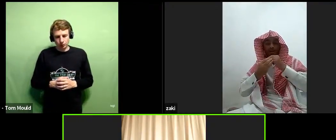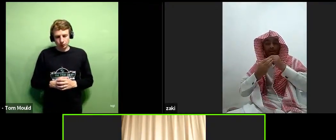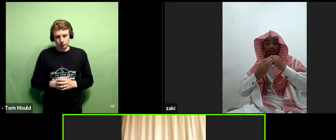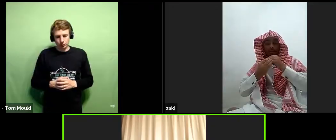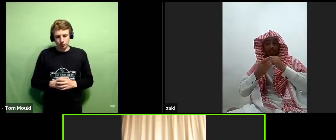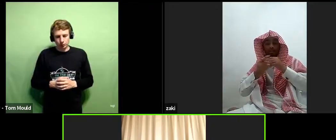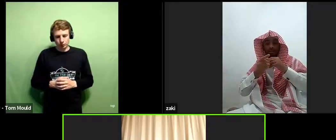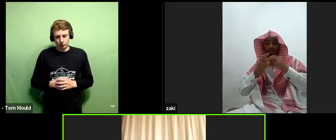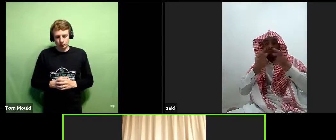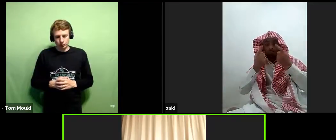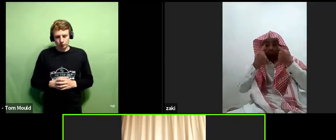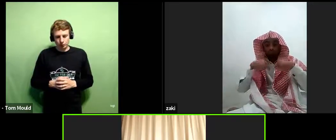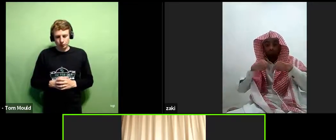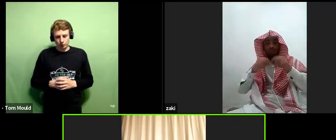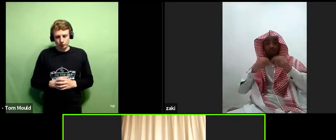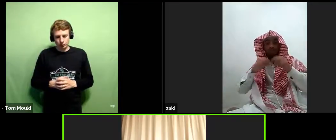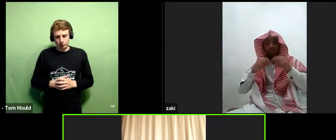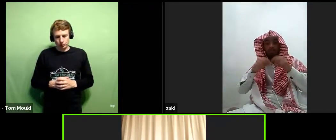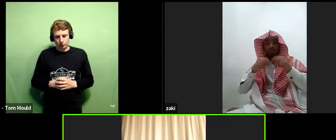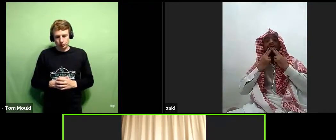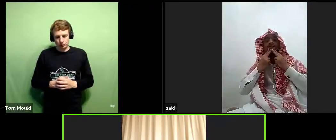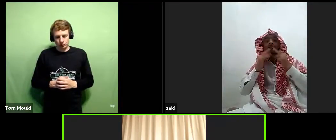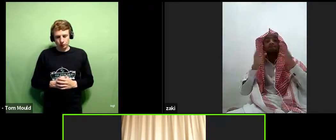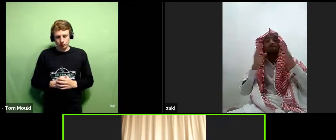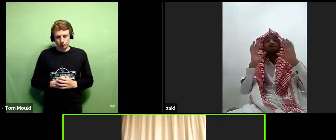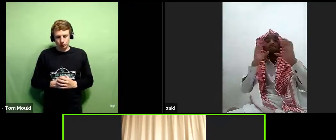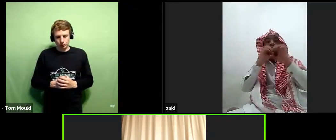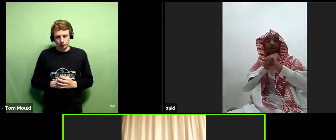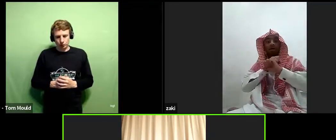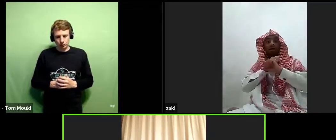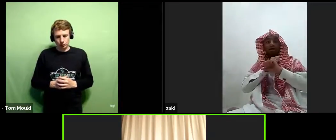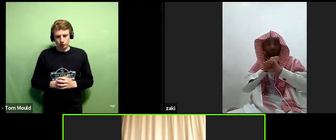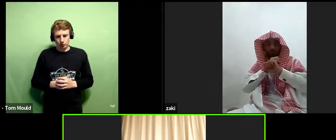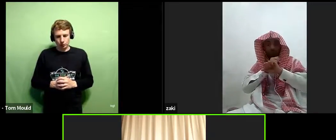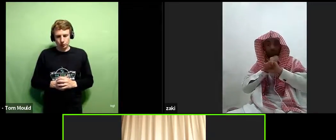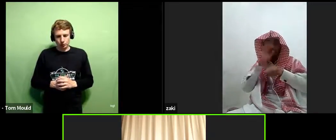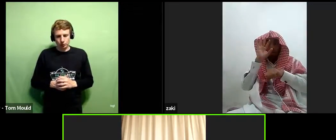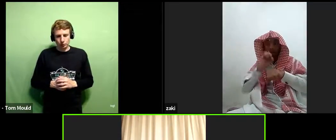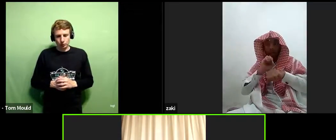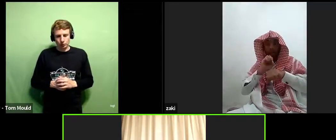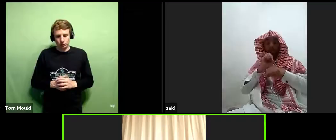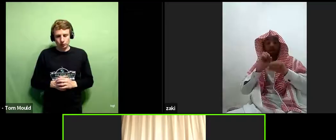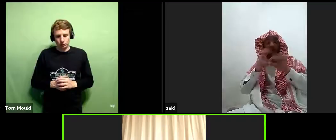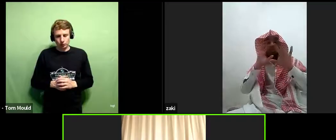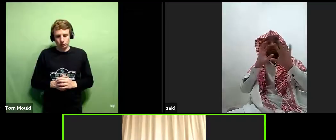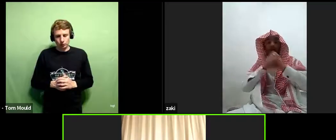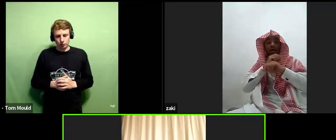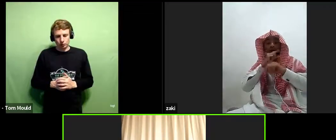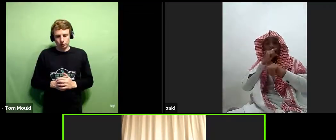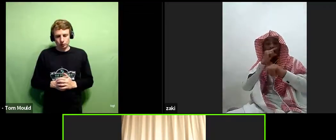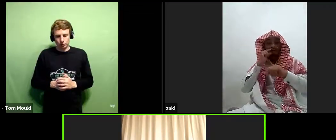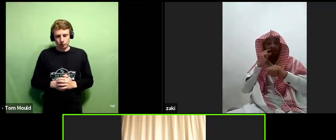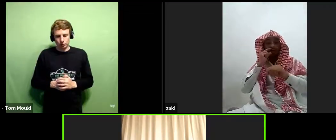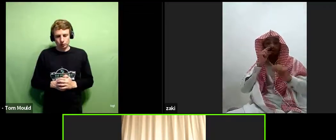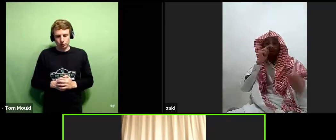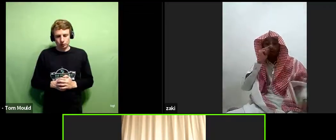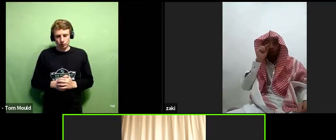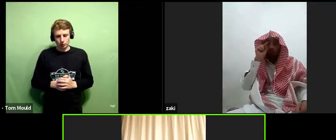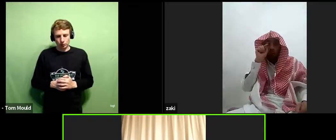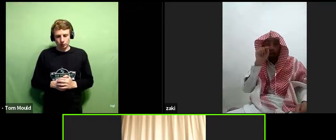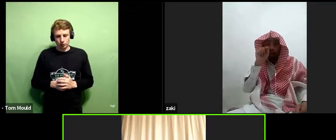وطهرت في أثناء الليل من ليالي رمضان فإنها